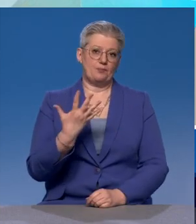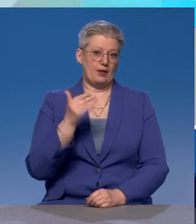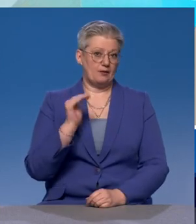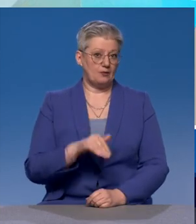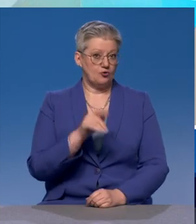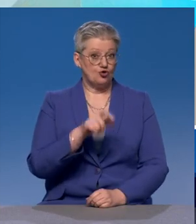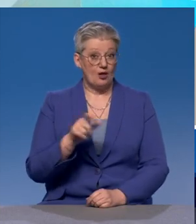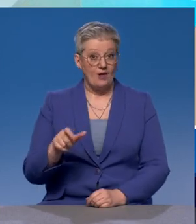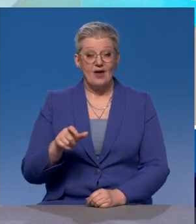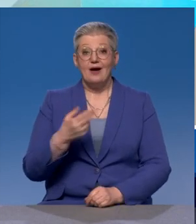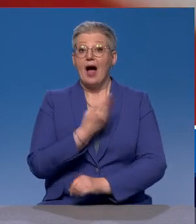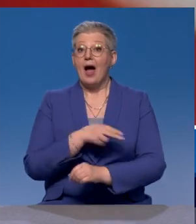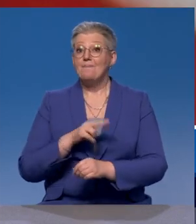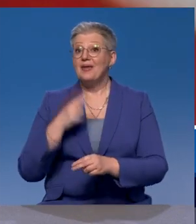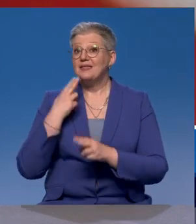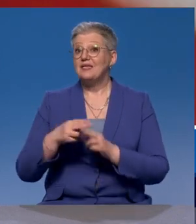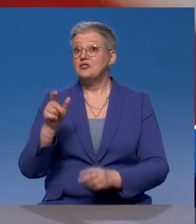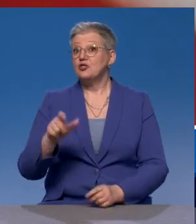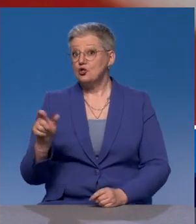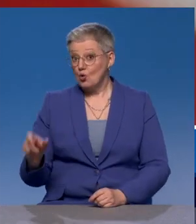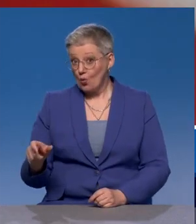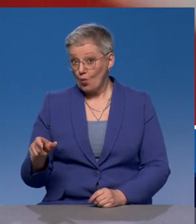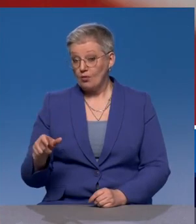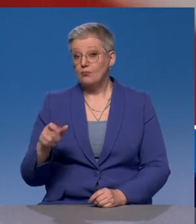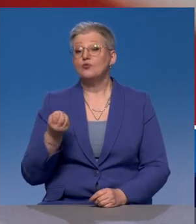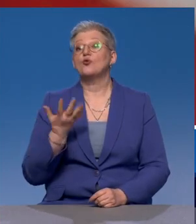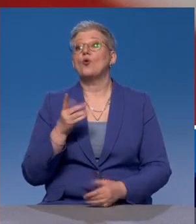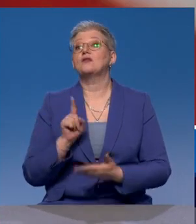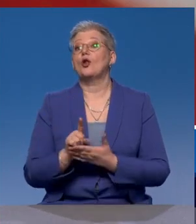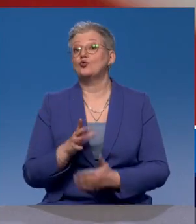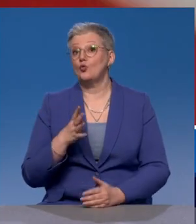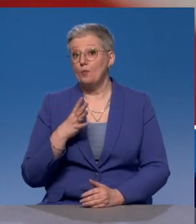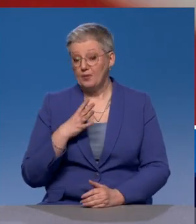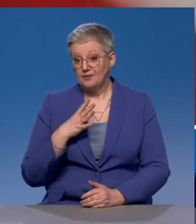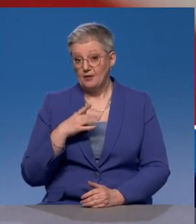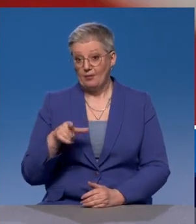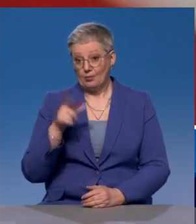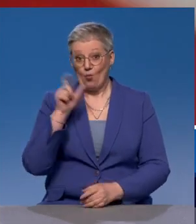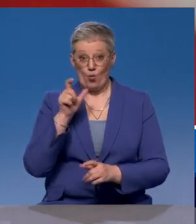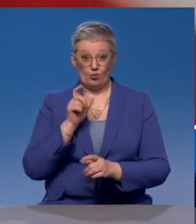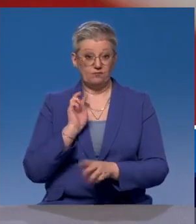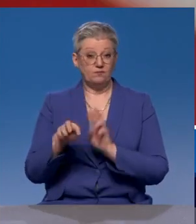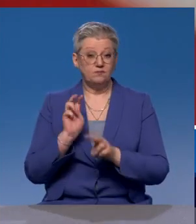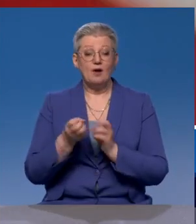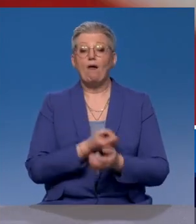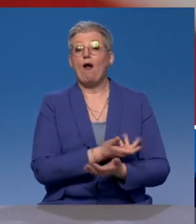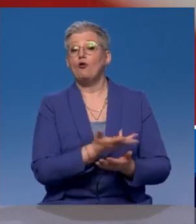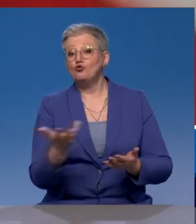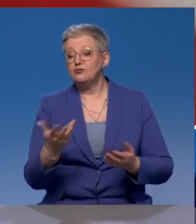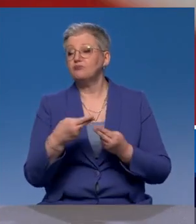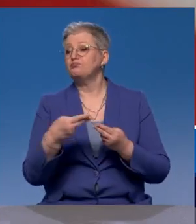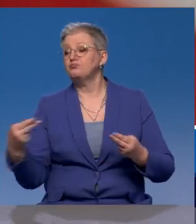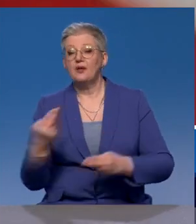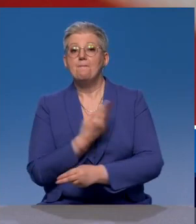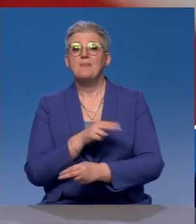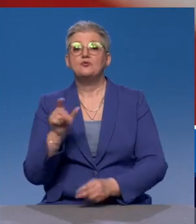человек. А медсестер, вот тут я искала данные, да, а сколько должно быть медсестер, исходя из потока больных, которым надо оказать медицинскую помощь.